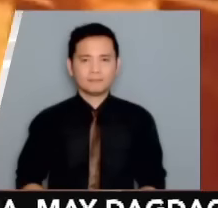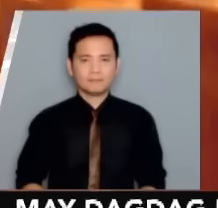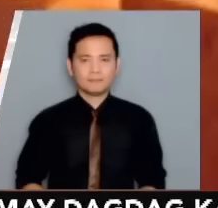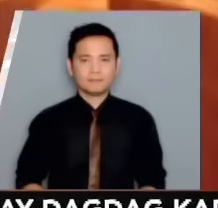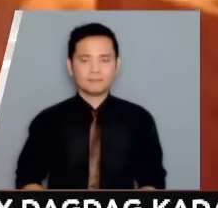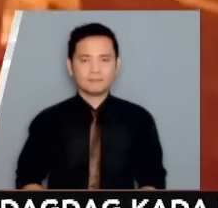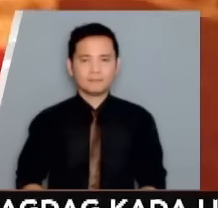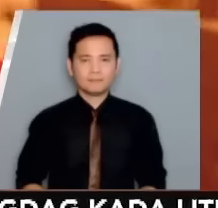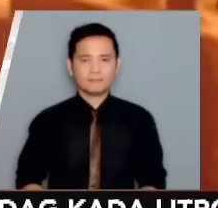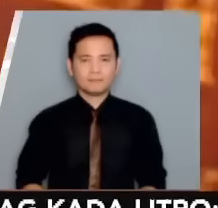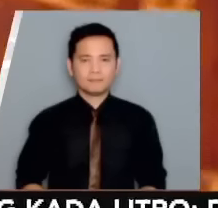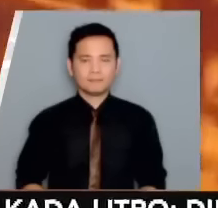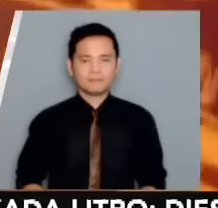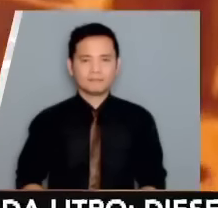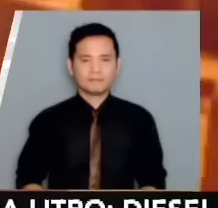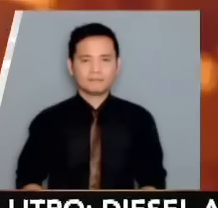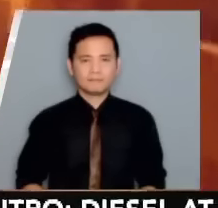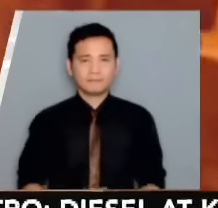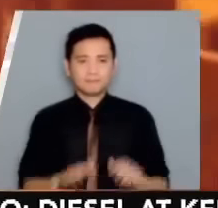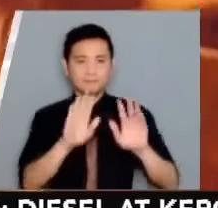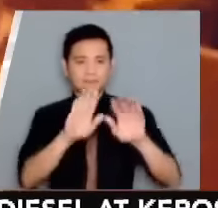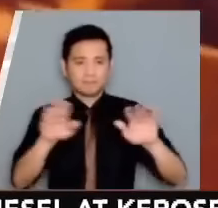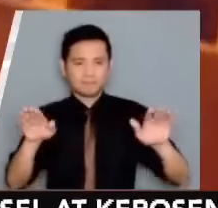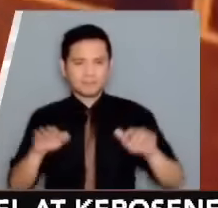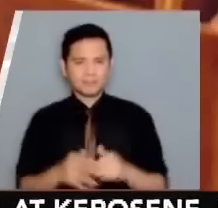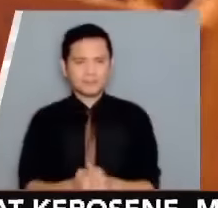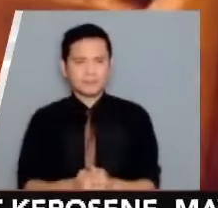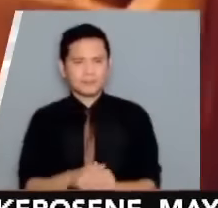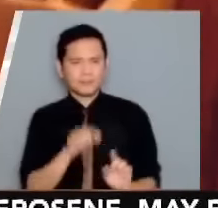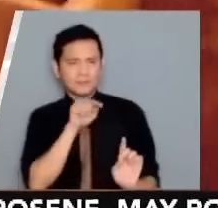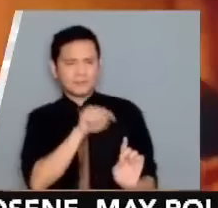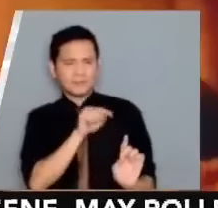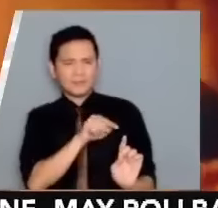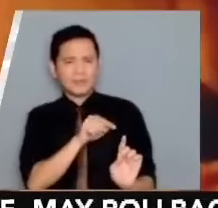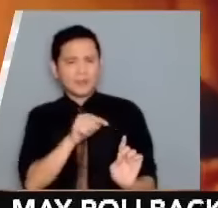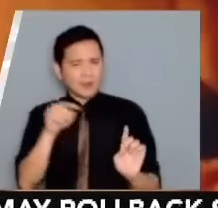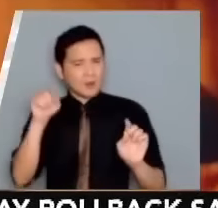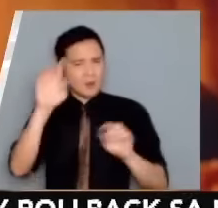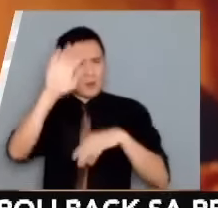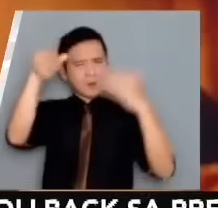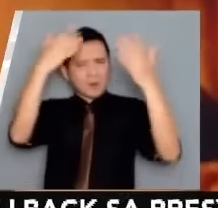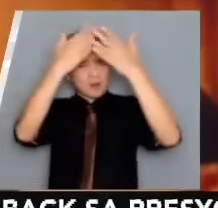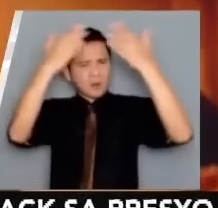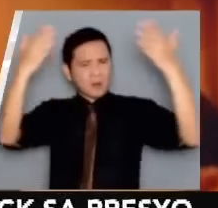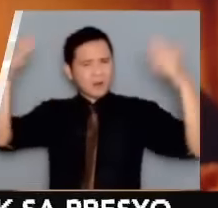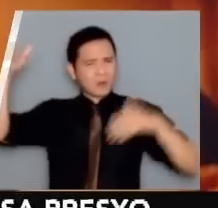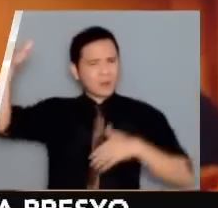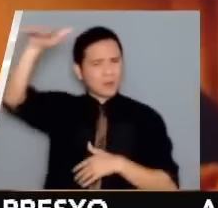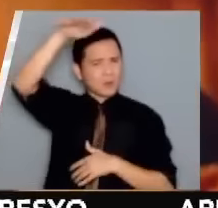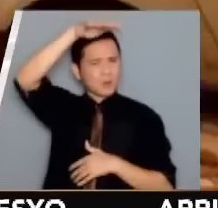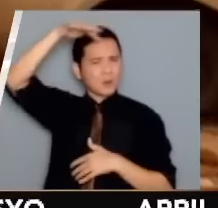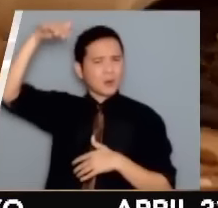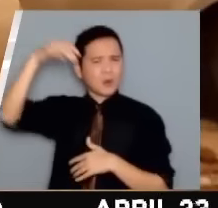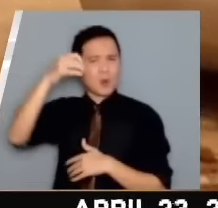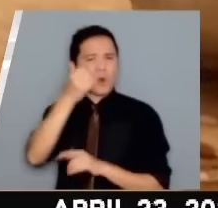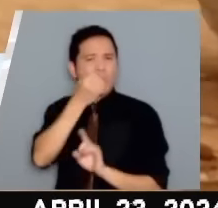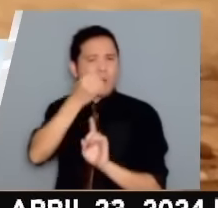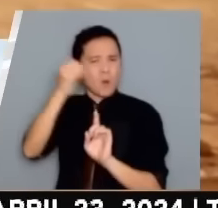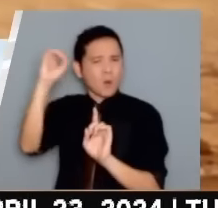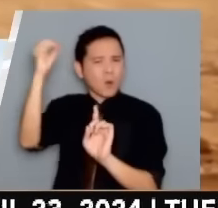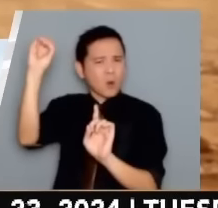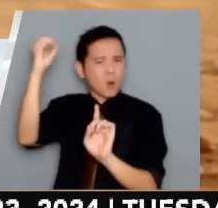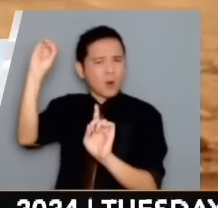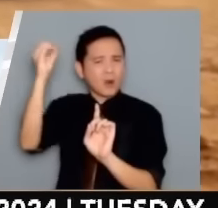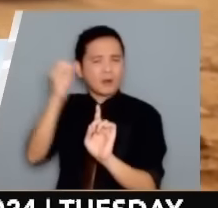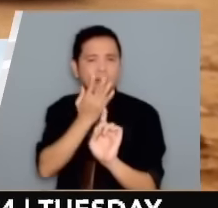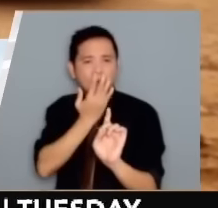Moms nagkulay orange o kahel ang kalangitan sa ilang bahagi ng Libya dahil sa sandstorm nahirapang